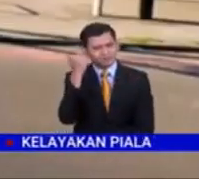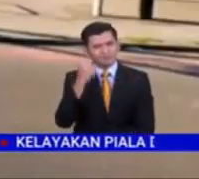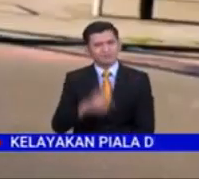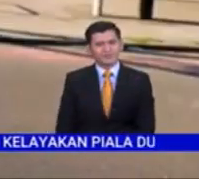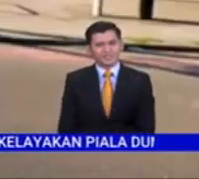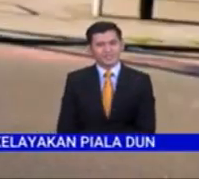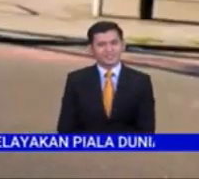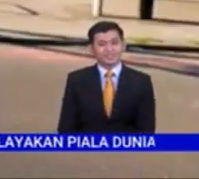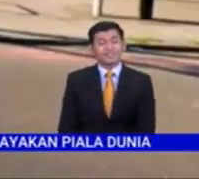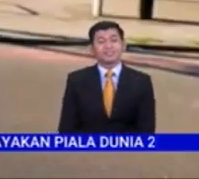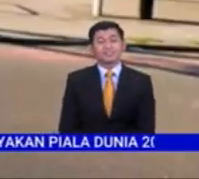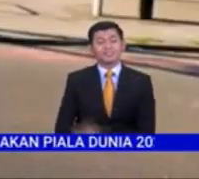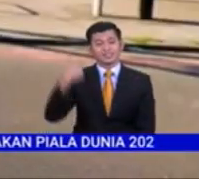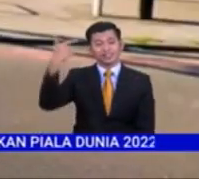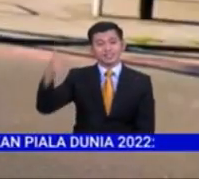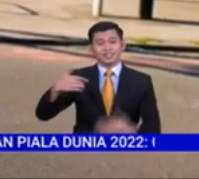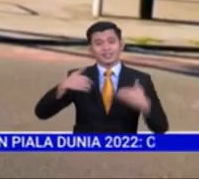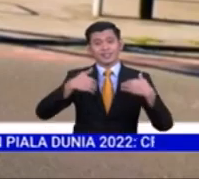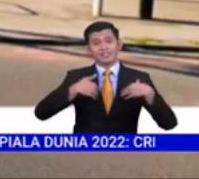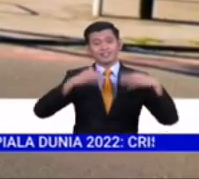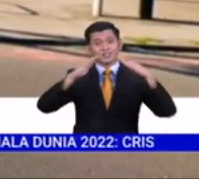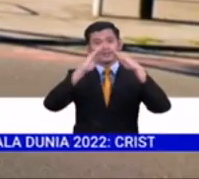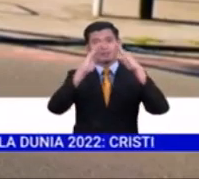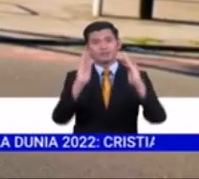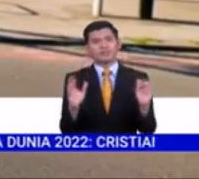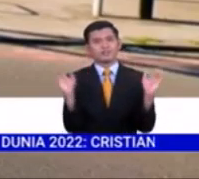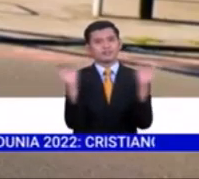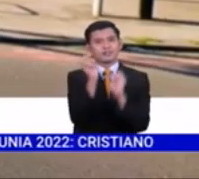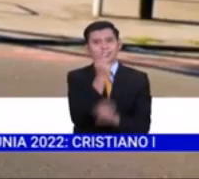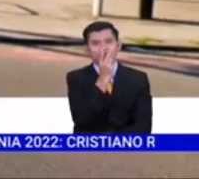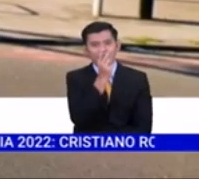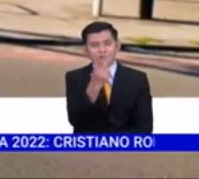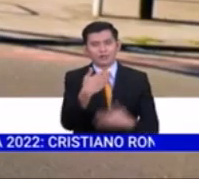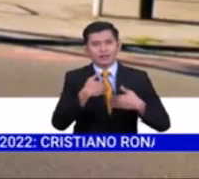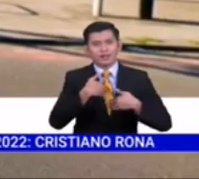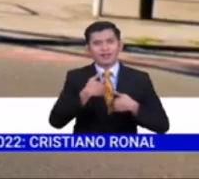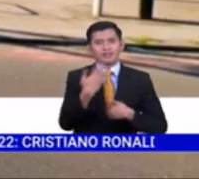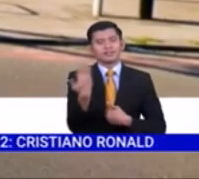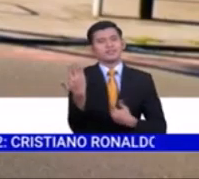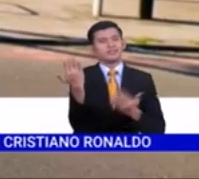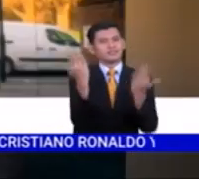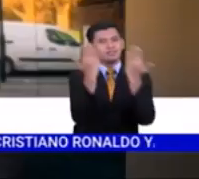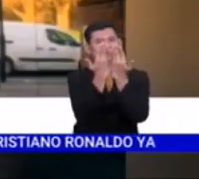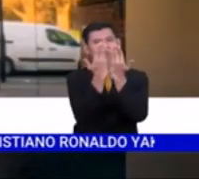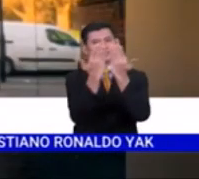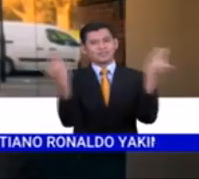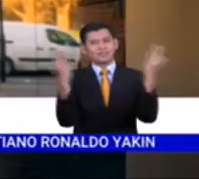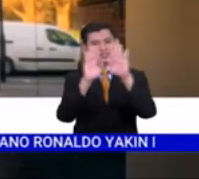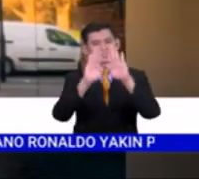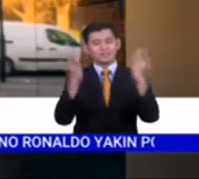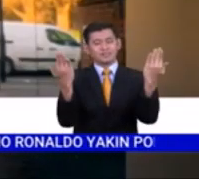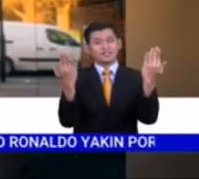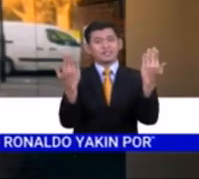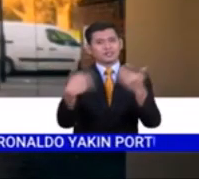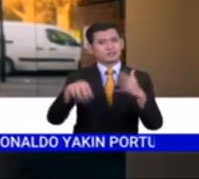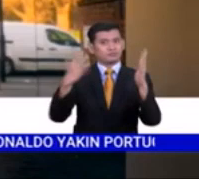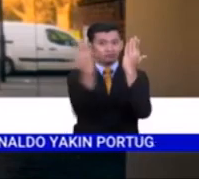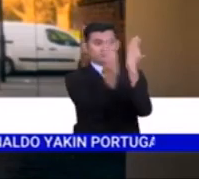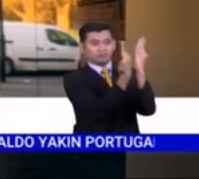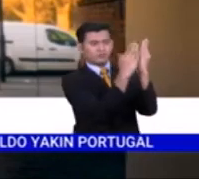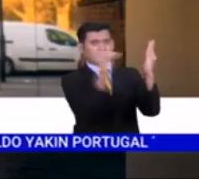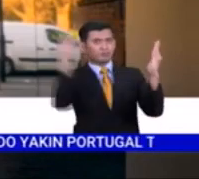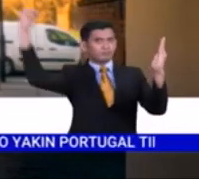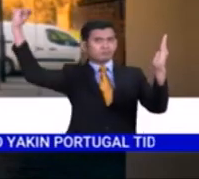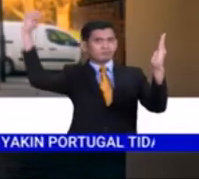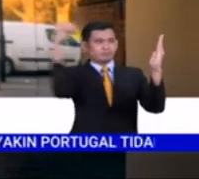Baik, ini dia di London. Sebuah rumah dipanggil rumah Halimunan kerana memiliki dinding cermin gergasi yang akan memantulkan cahaya.